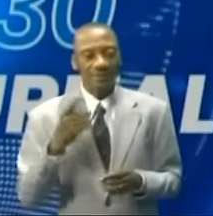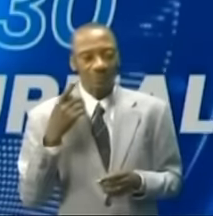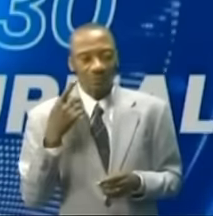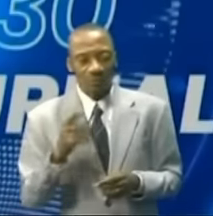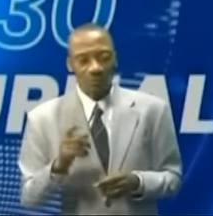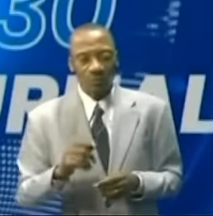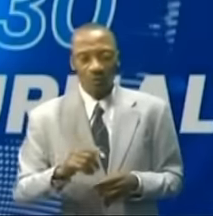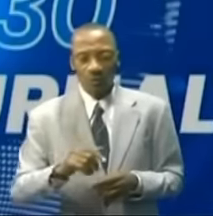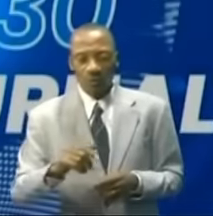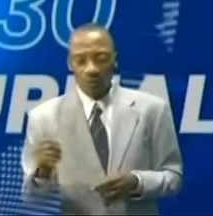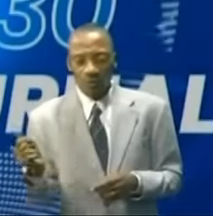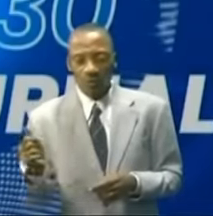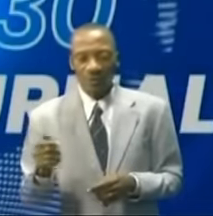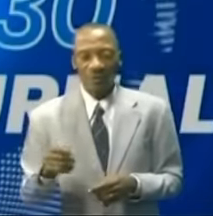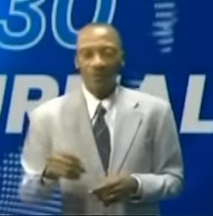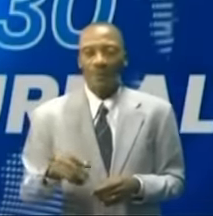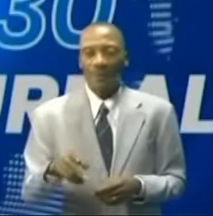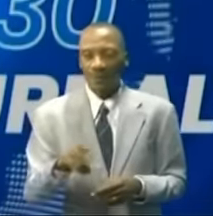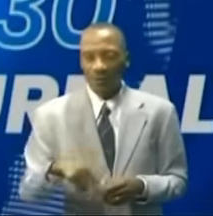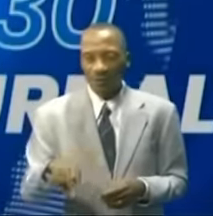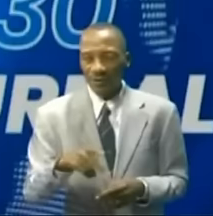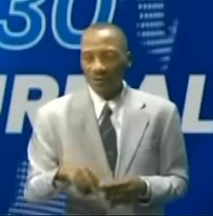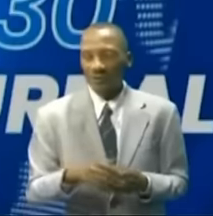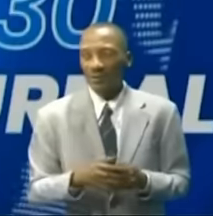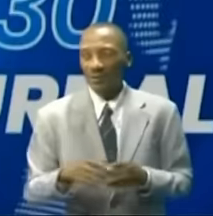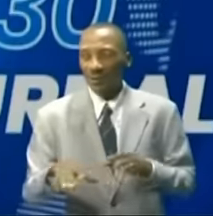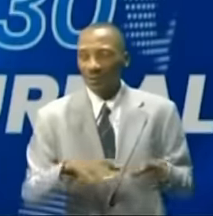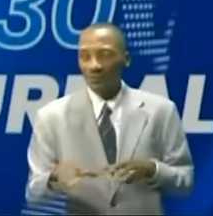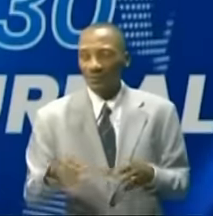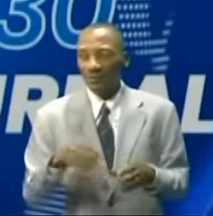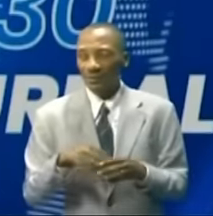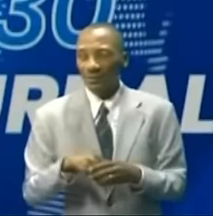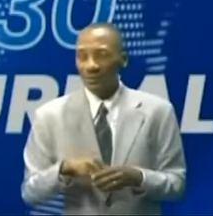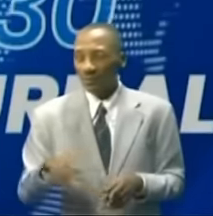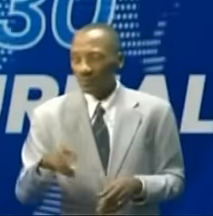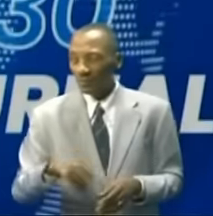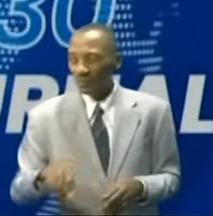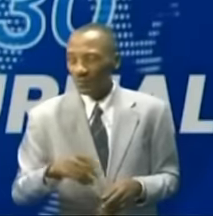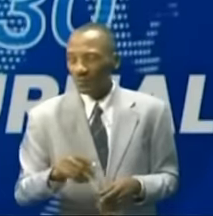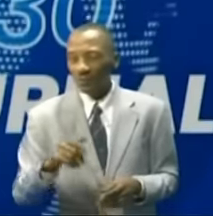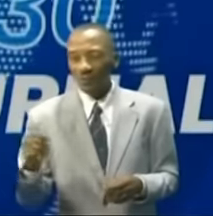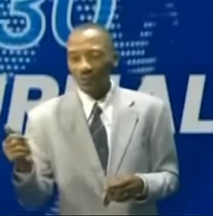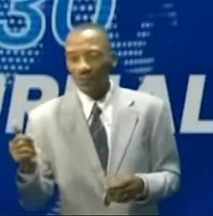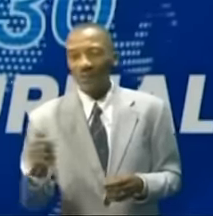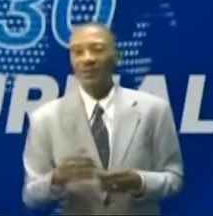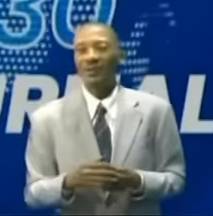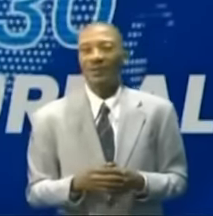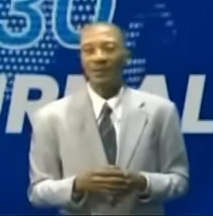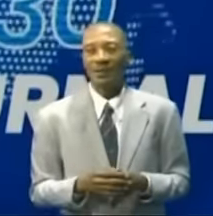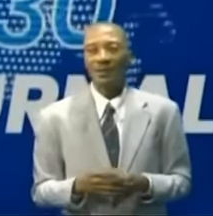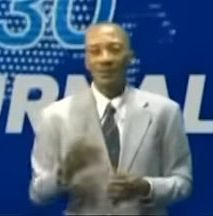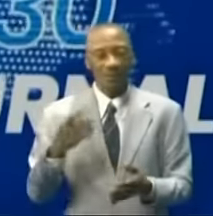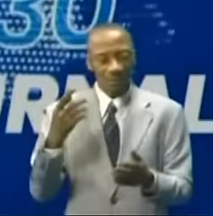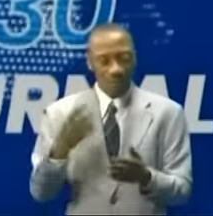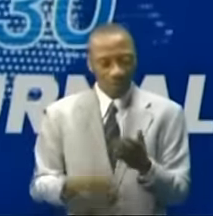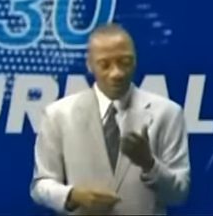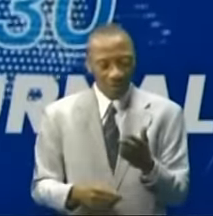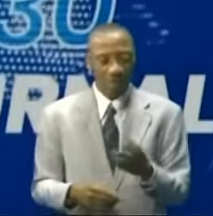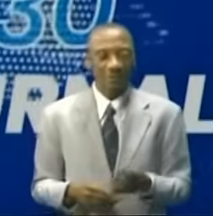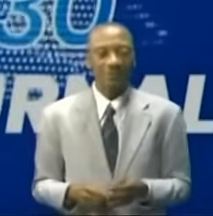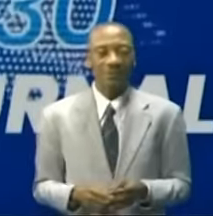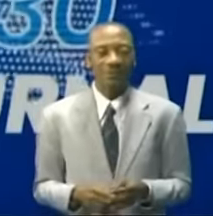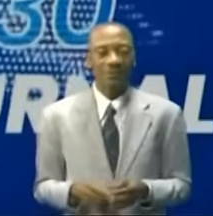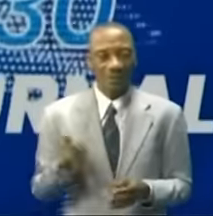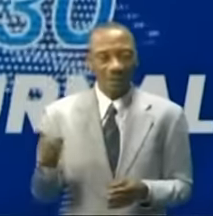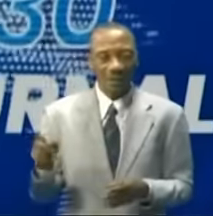de la RDC affronte l'équipe football filles du Cameroun ce vendredi 23 août 2024 au Stade des Martyrs. Les entraîneurs de